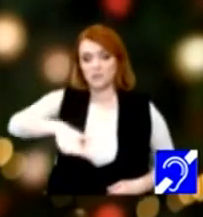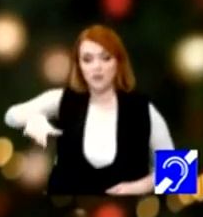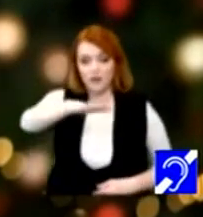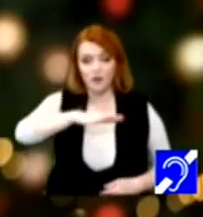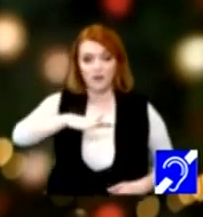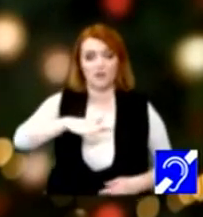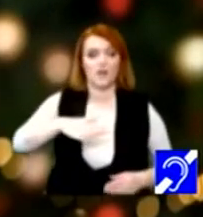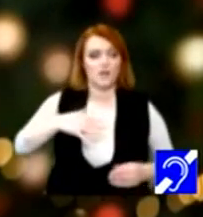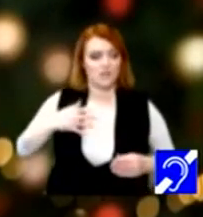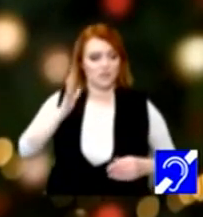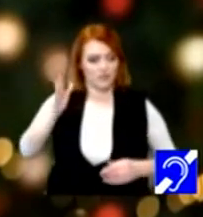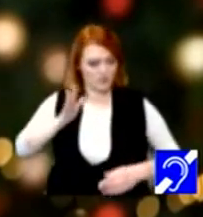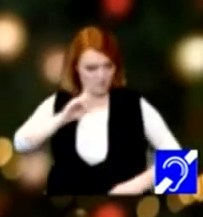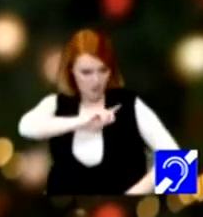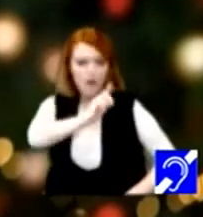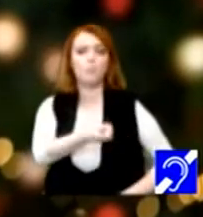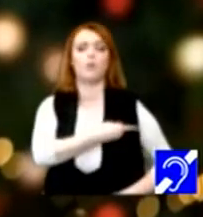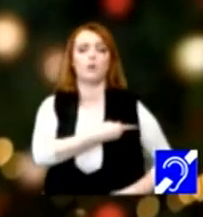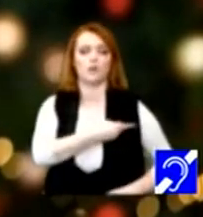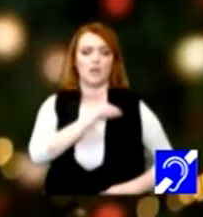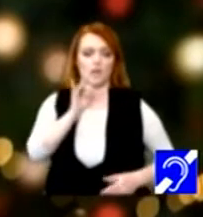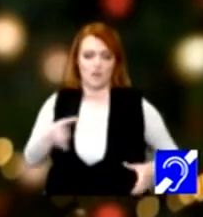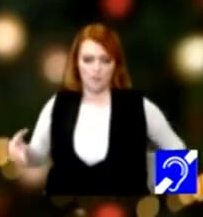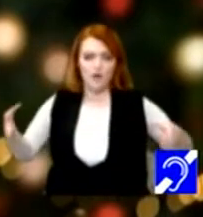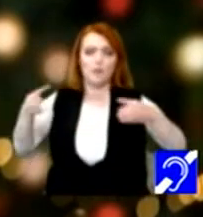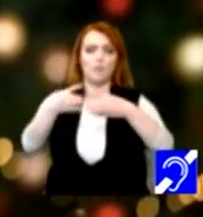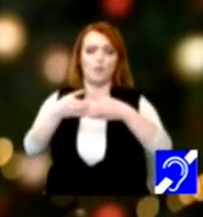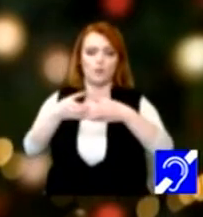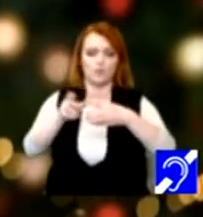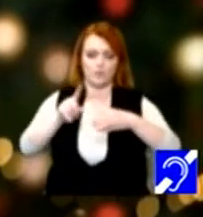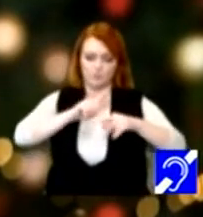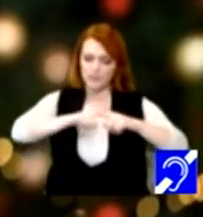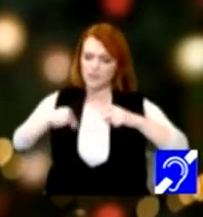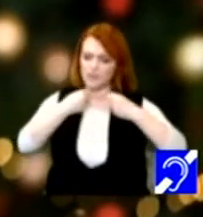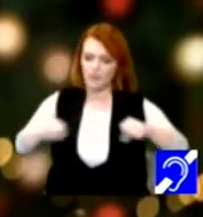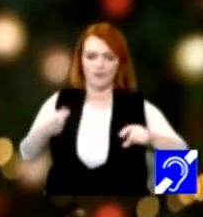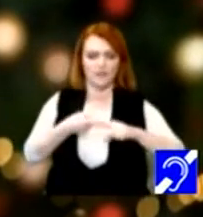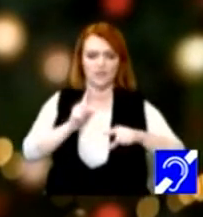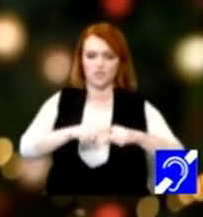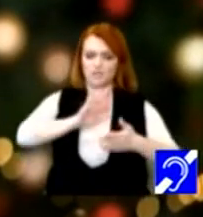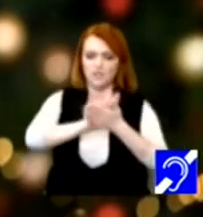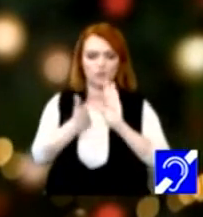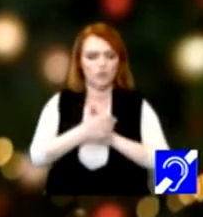trebuie să ieșim mai puternici și mai uniți din această criză sanitară teribilă.